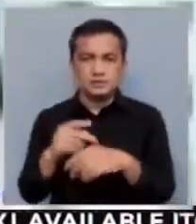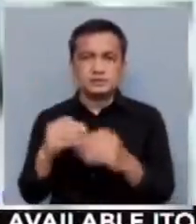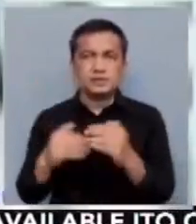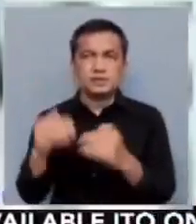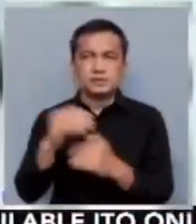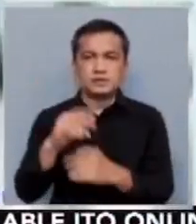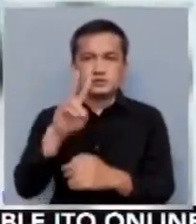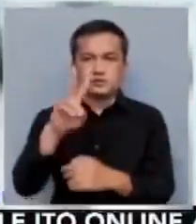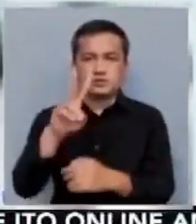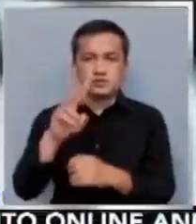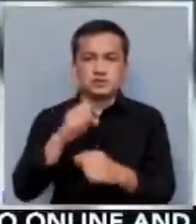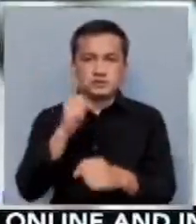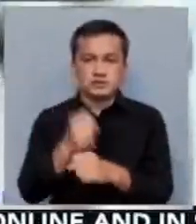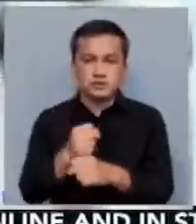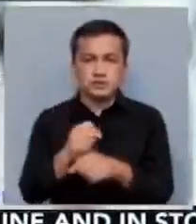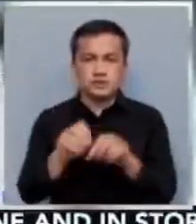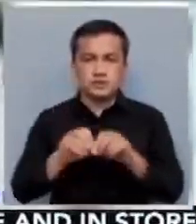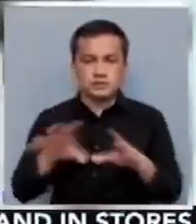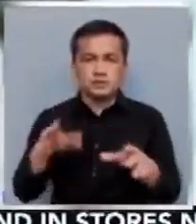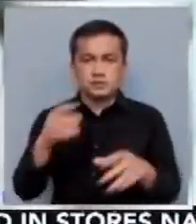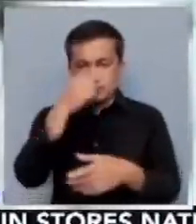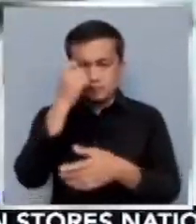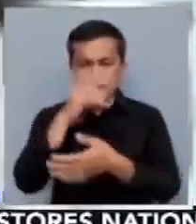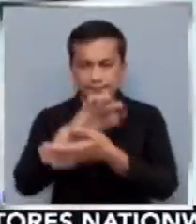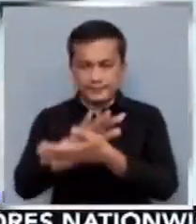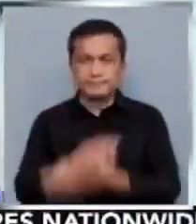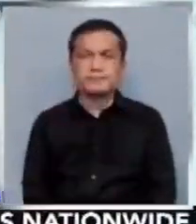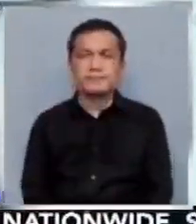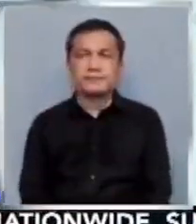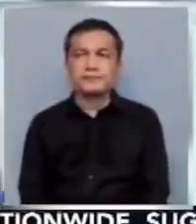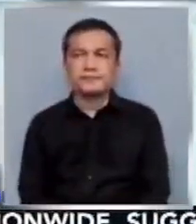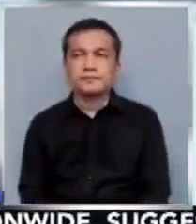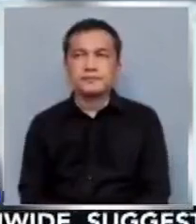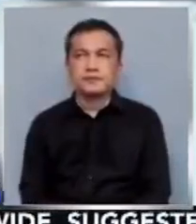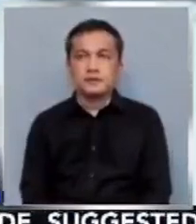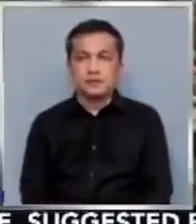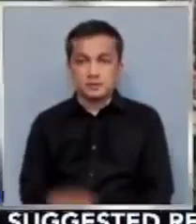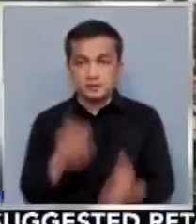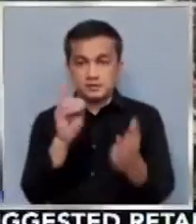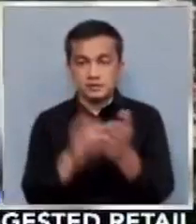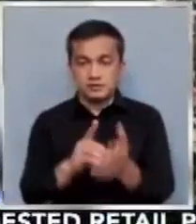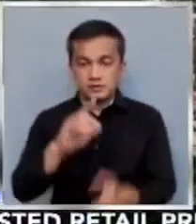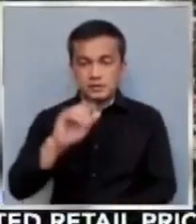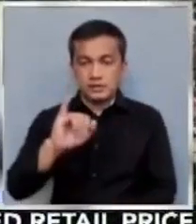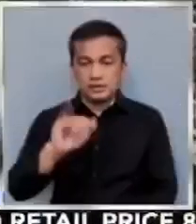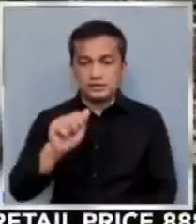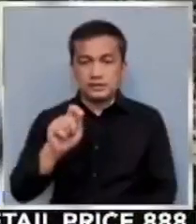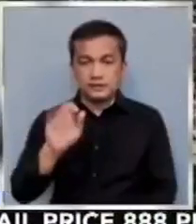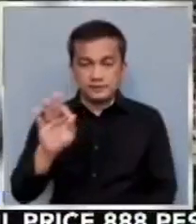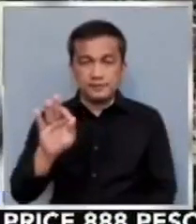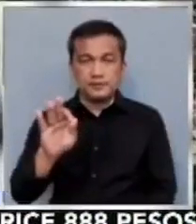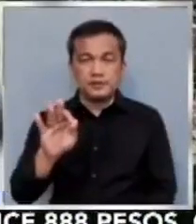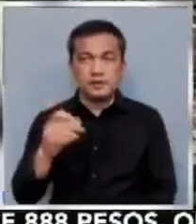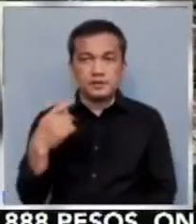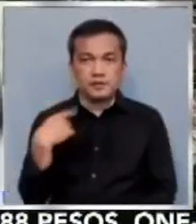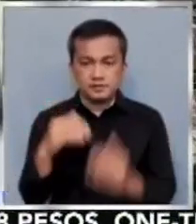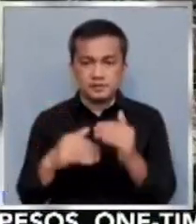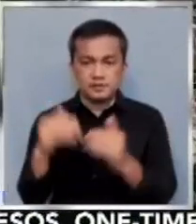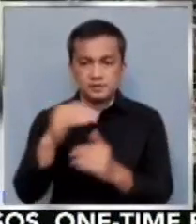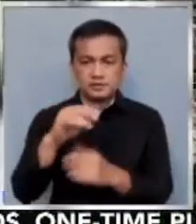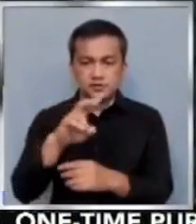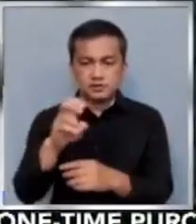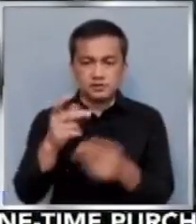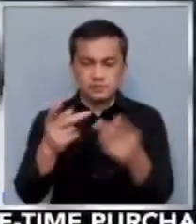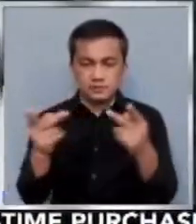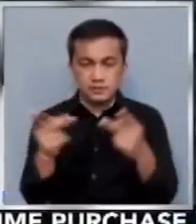ipinatutupad dahil sa COVID-19 pandemic. Sa datos ng IATF, meron ng mahigit 200 na lugar sa buong